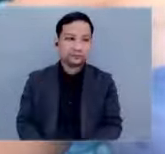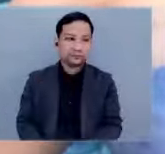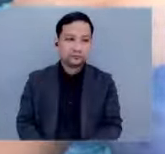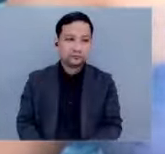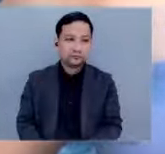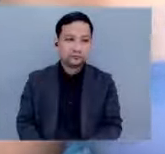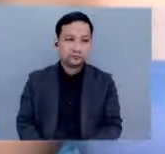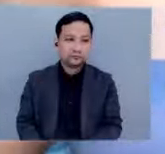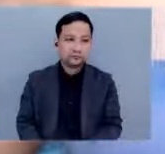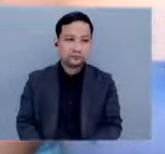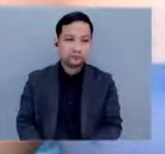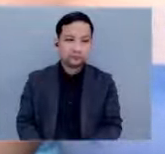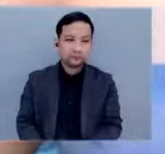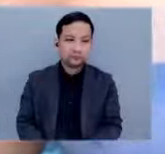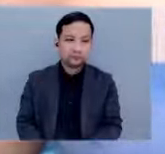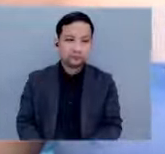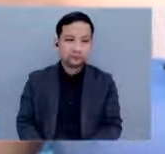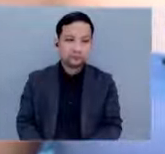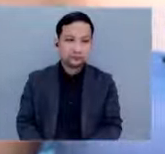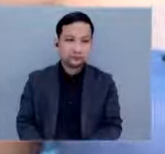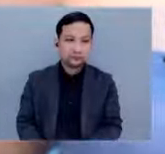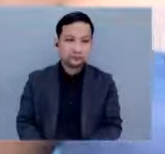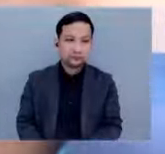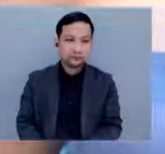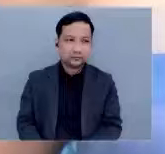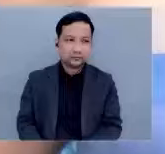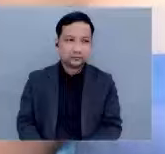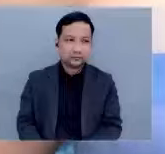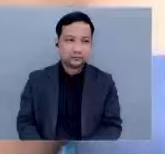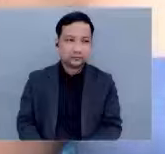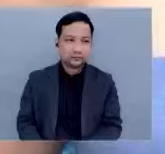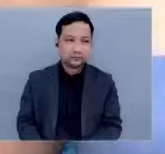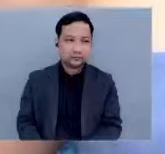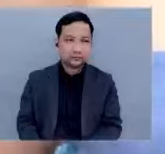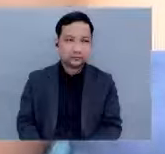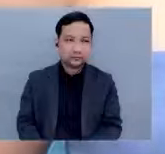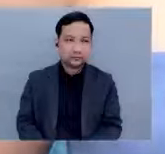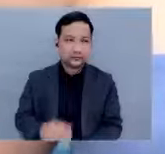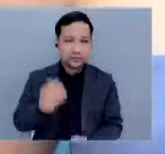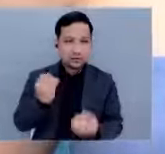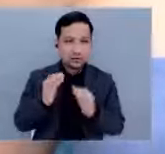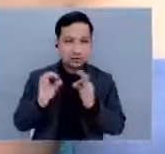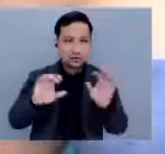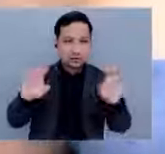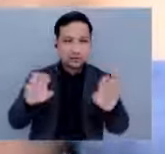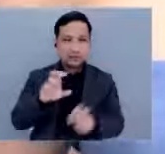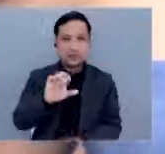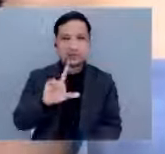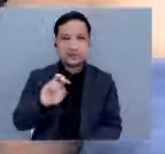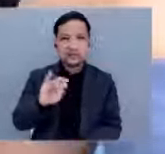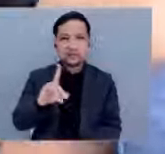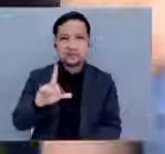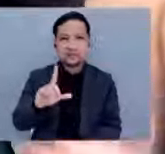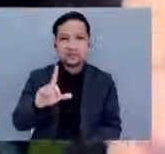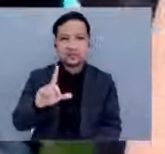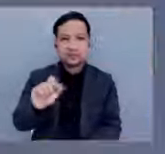kanilang performance kanina. Kaya mas kilalanin pa natin ang Exploders